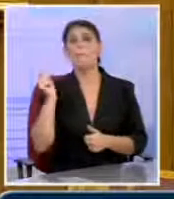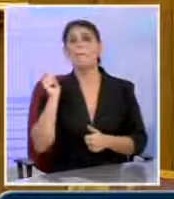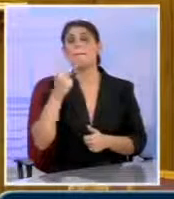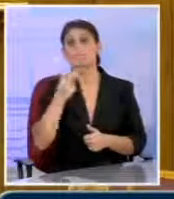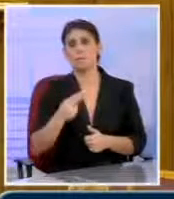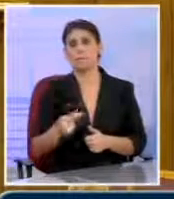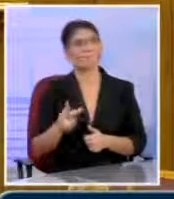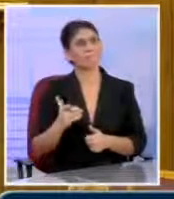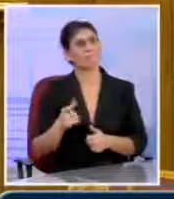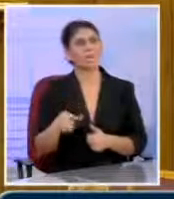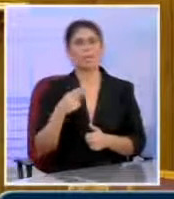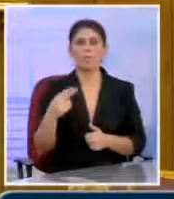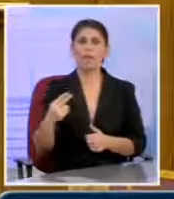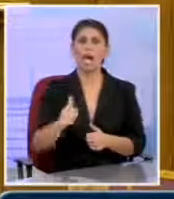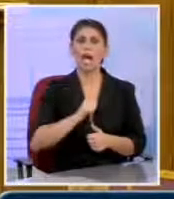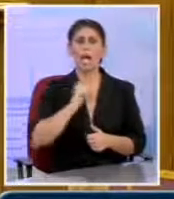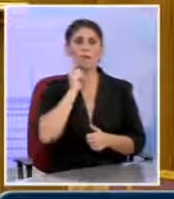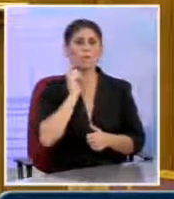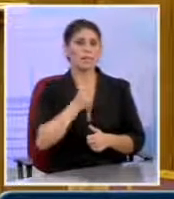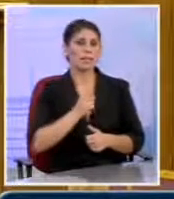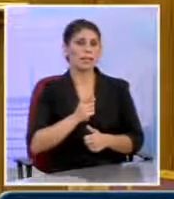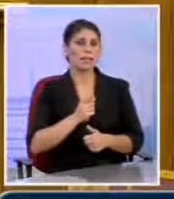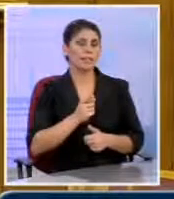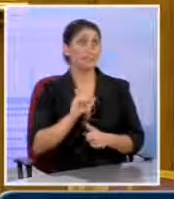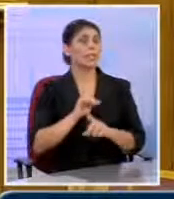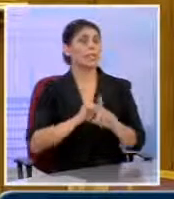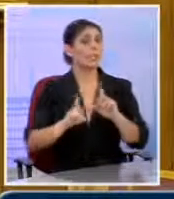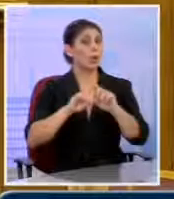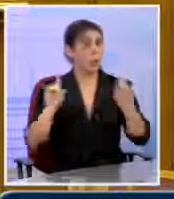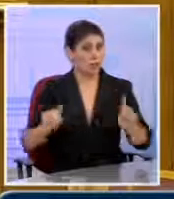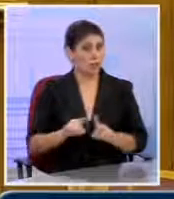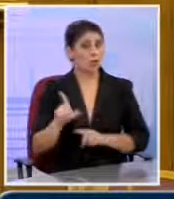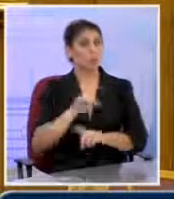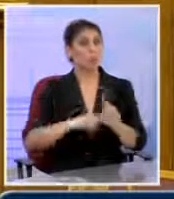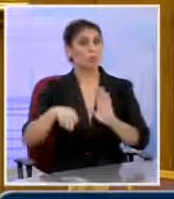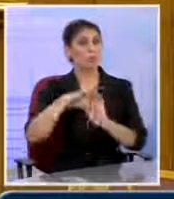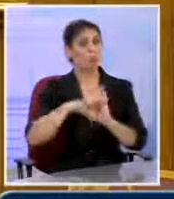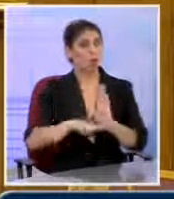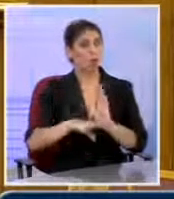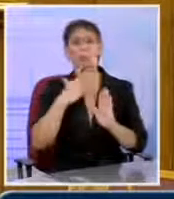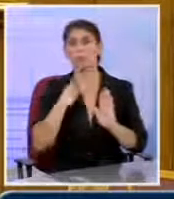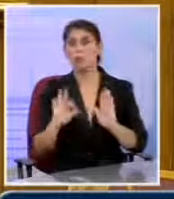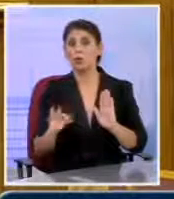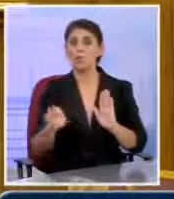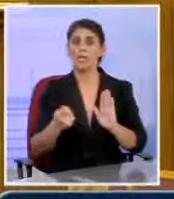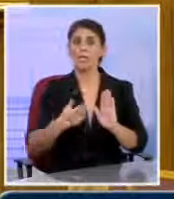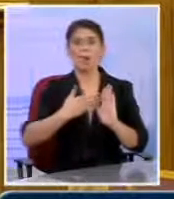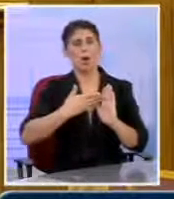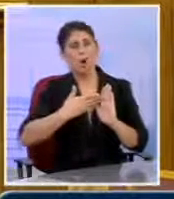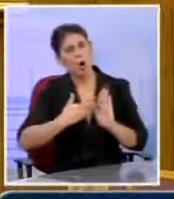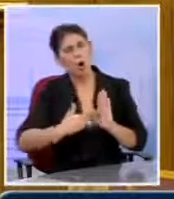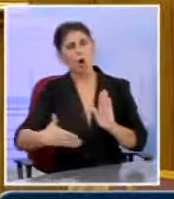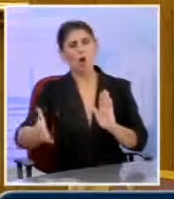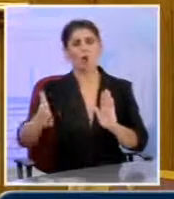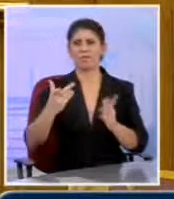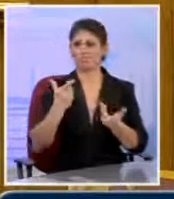μιας αυτοκριτικής, σε ποιο πλαίσιο, με ποιους όρους και για ποιους λόγους συνέβη όλη αυτή η